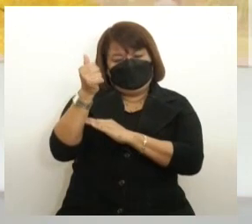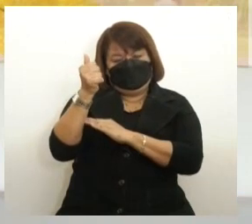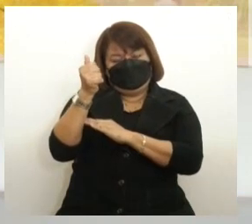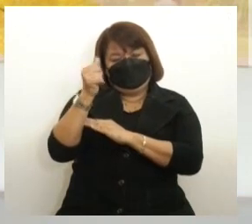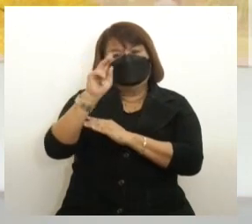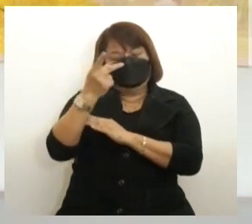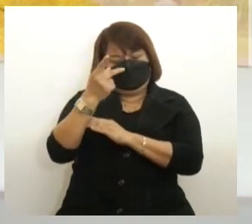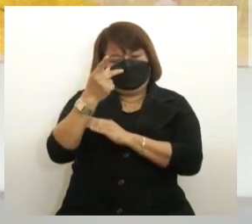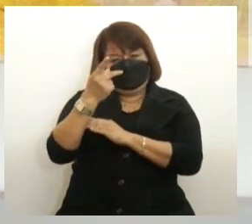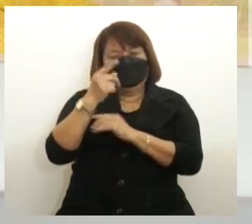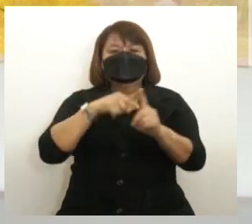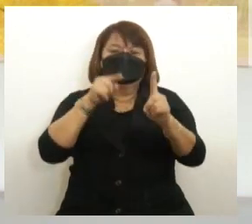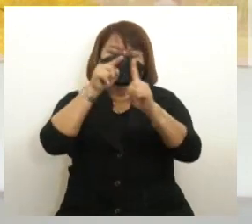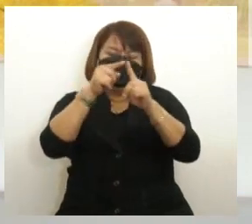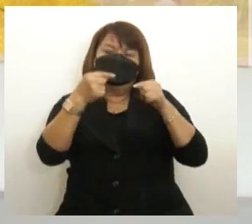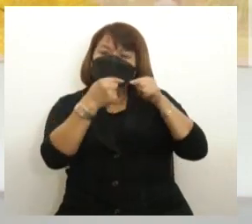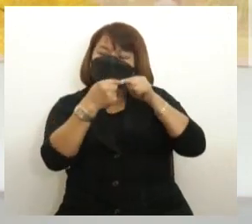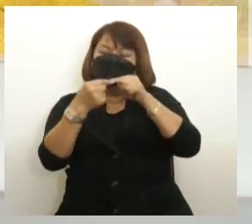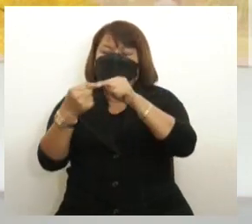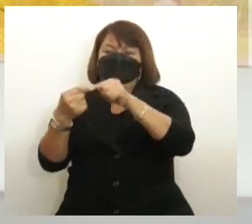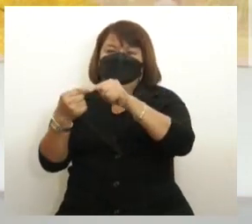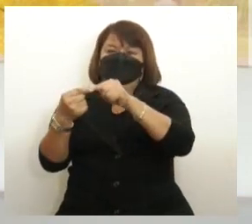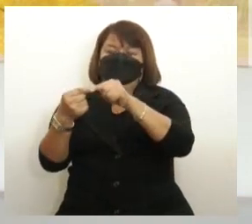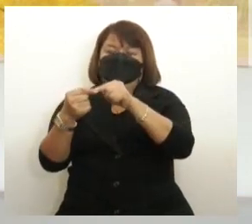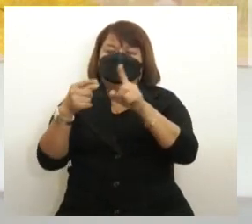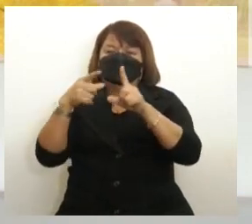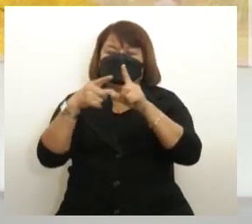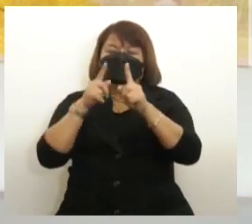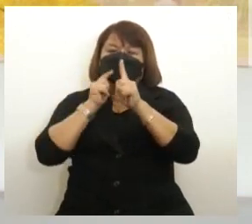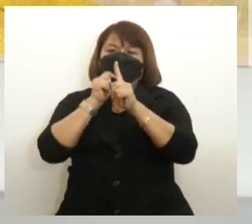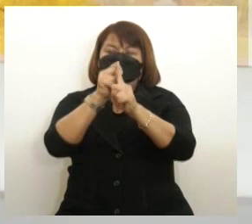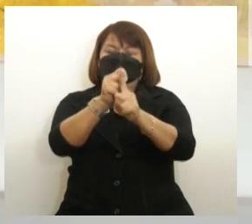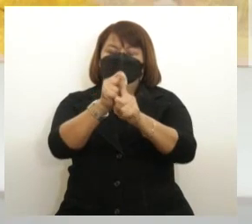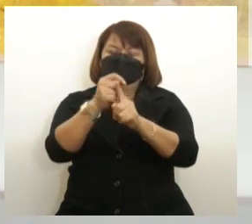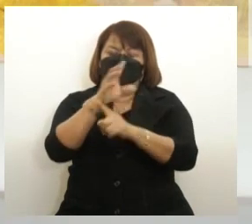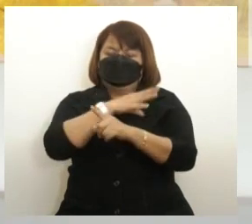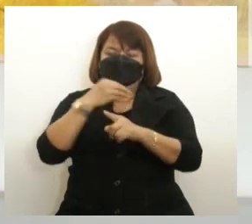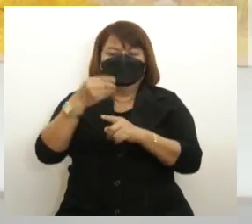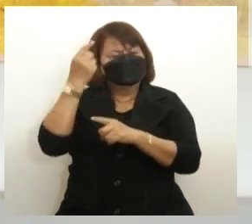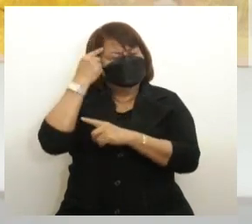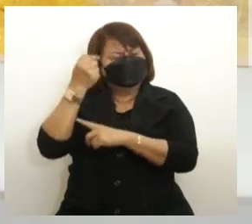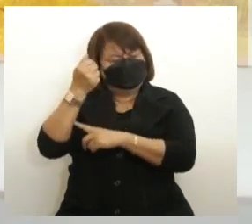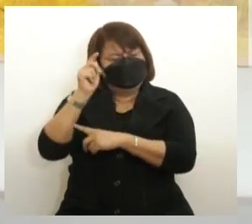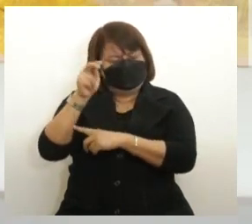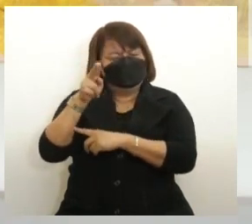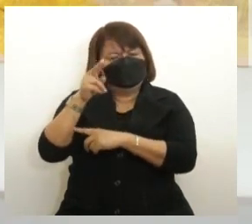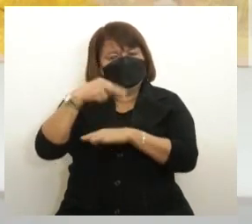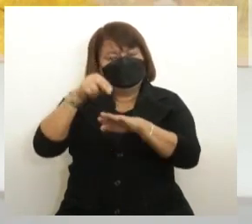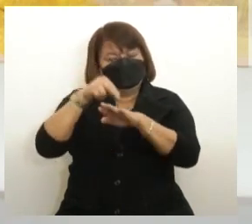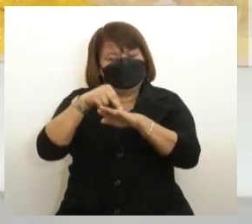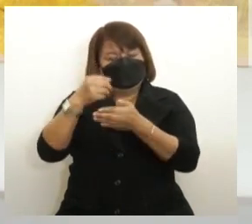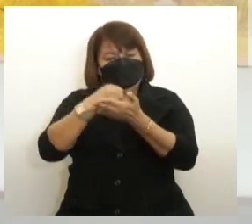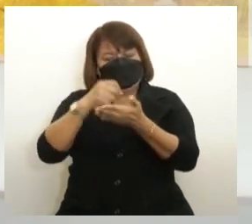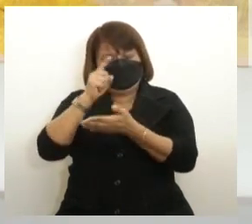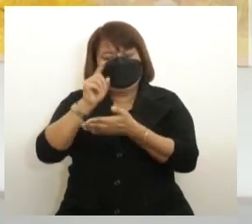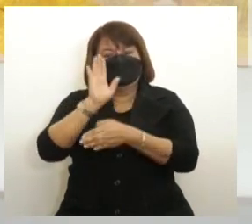ว่านั่นคือจุดที่เราจะต่อยอดในเรื่องแรกก็คือถ้าเรามีทัศนคติที่ดีต่อชาติแล้วเราก็เป็นส่วนหนึ่งของ